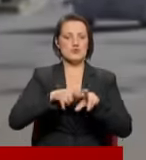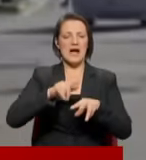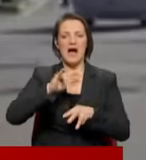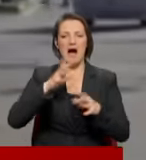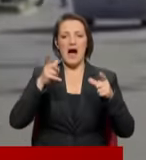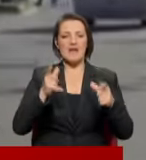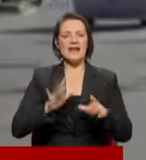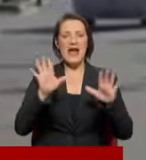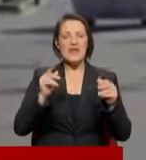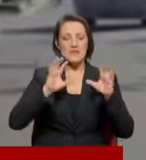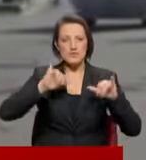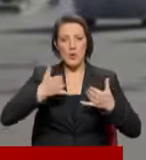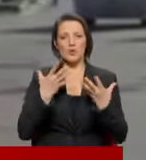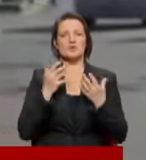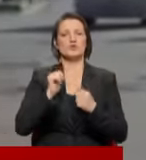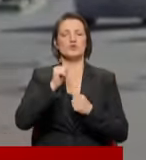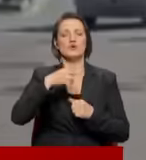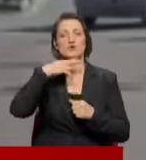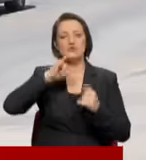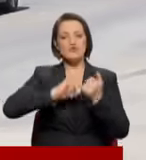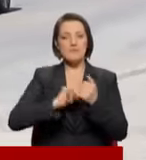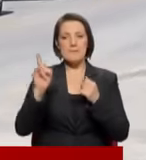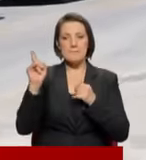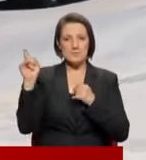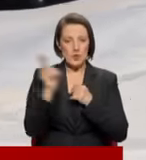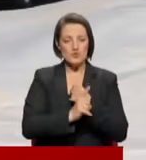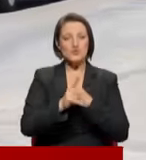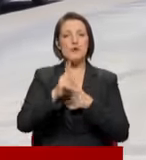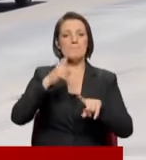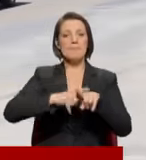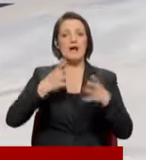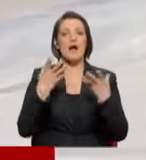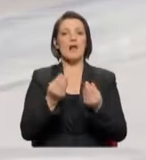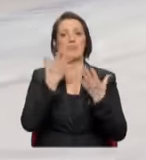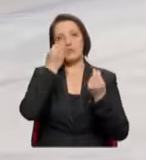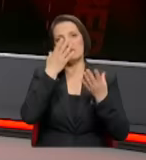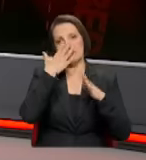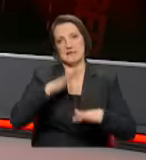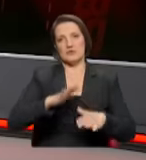gününü yaşadı. Dönüş trafiğinin cumartesi başlaması, pazar günü ise yoğunlaşması bekleniyor.